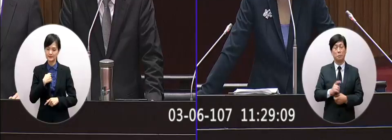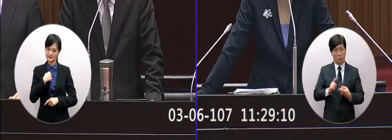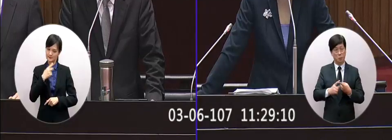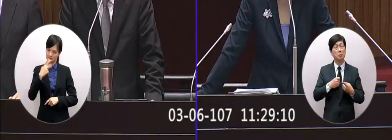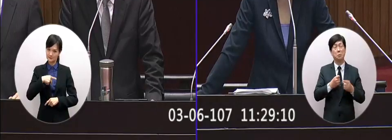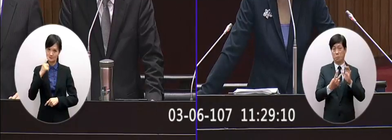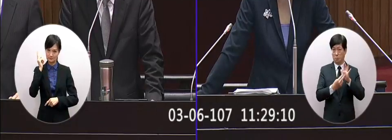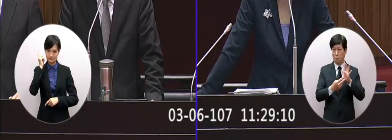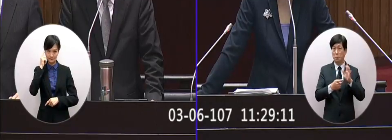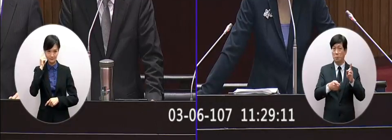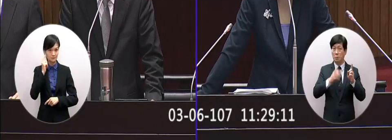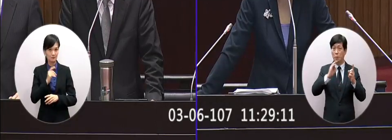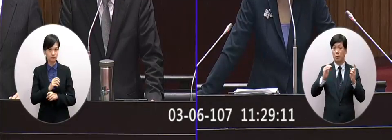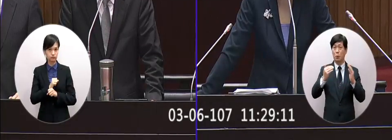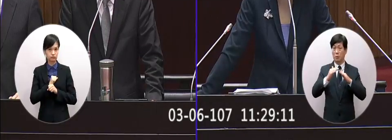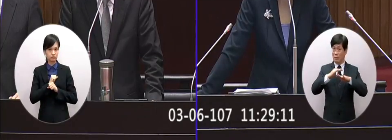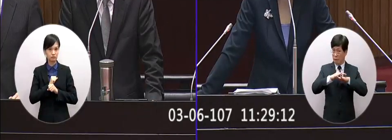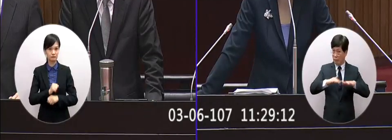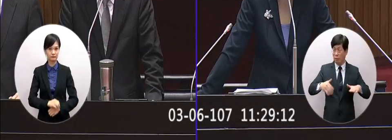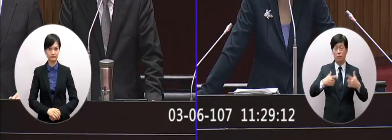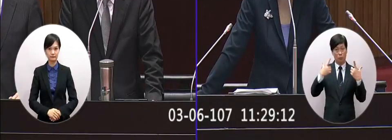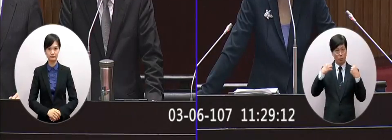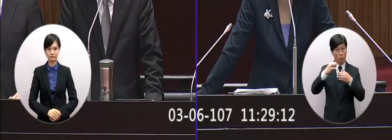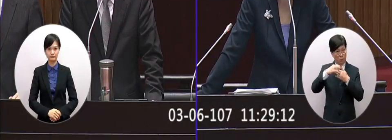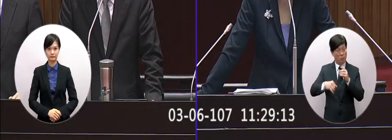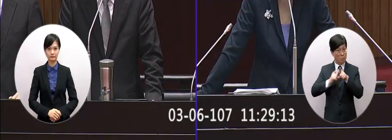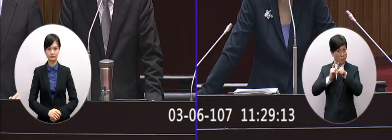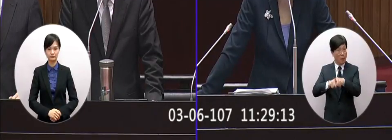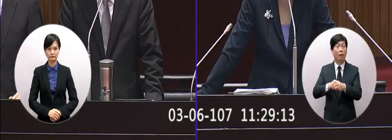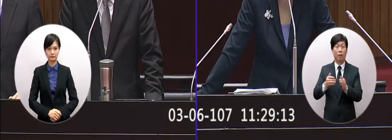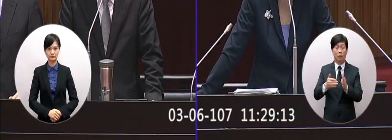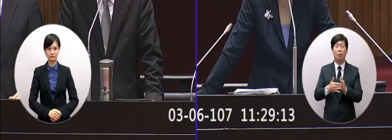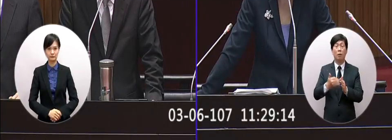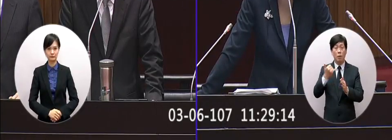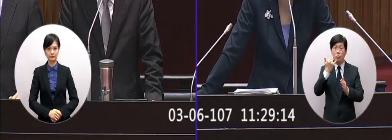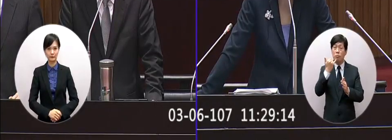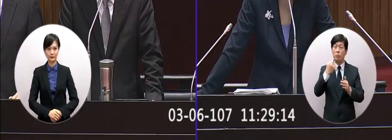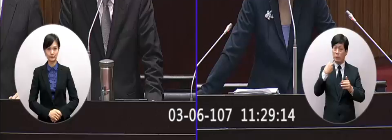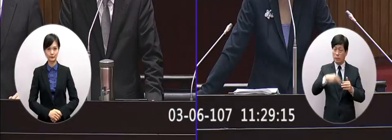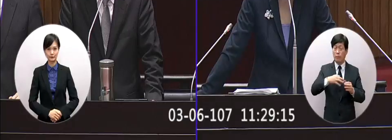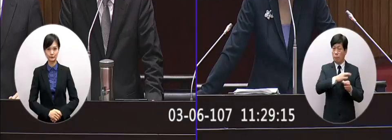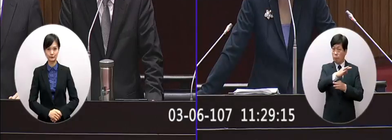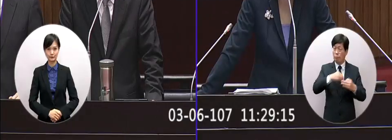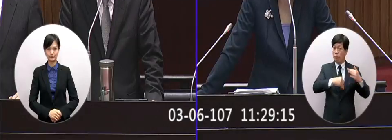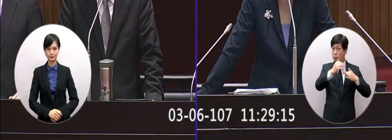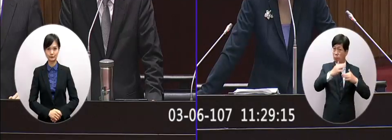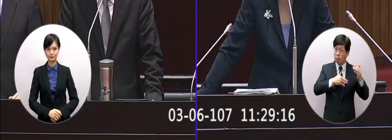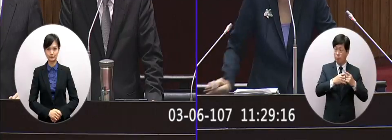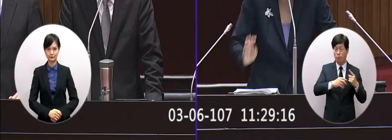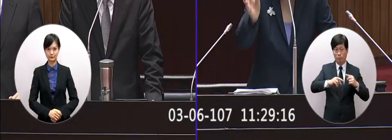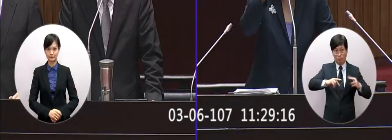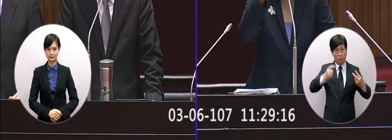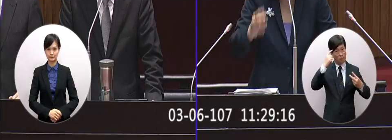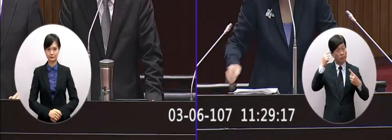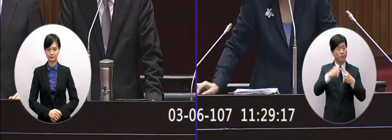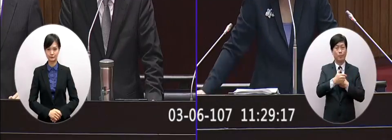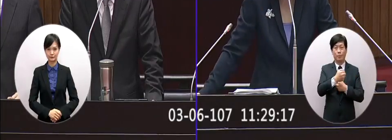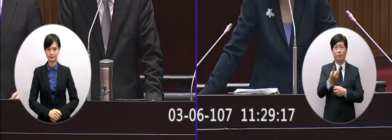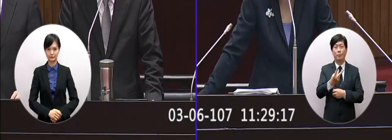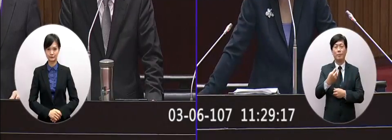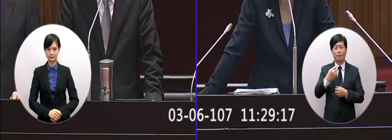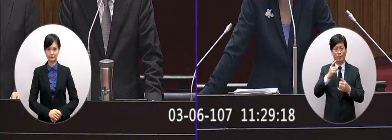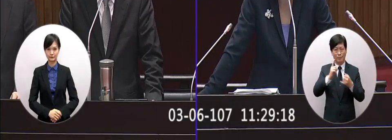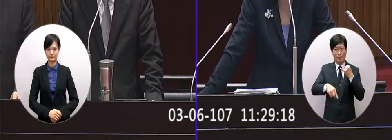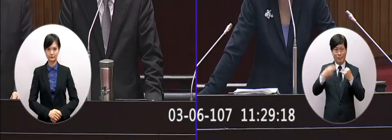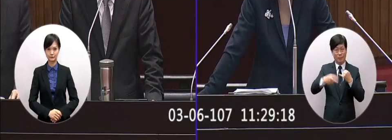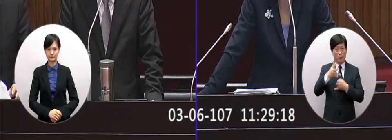要说嘛，在这个国安的原则前提之下面，能够活络彼此之间的经济，需要有新的一个思维。谢谢两位。来，最后我要